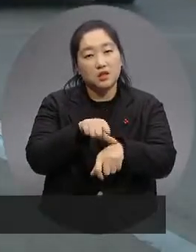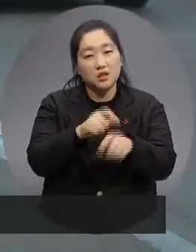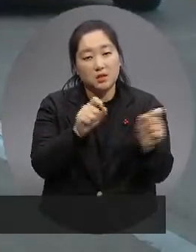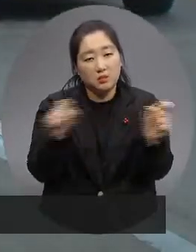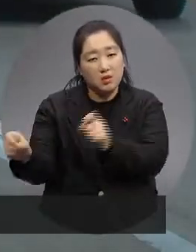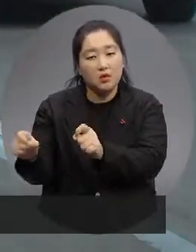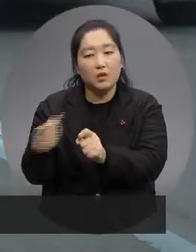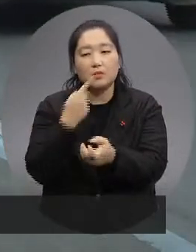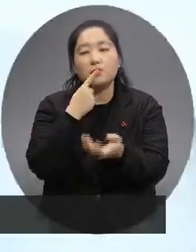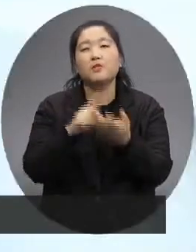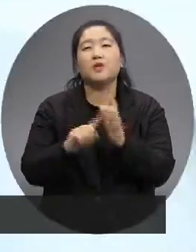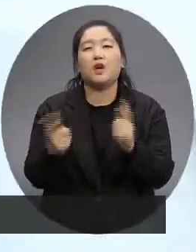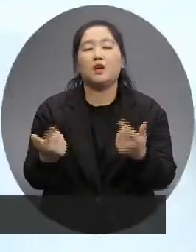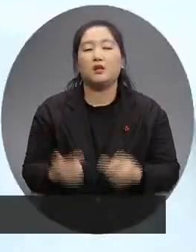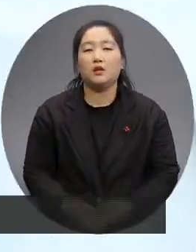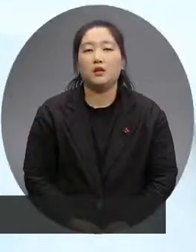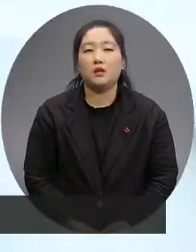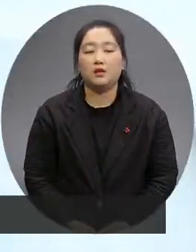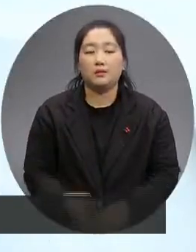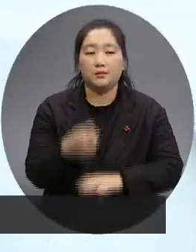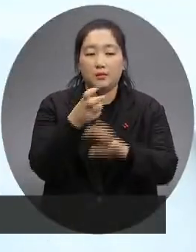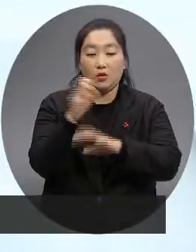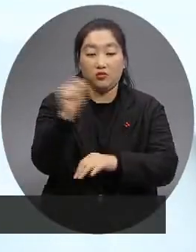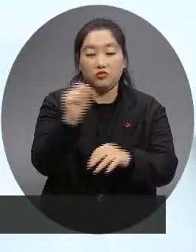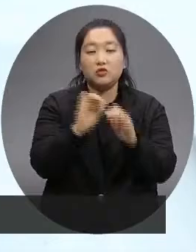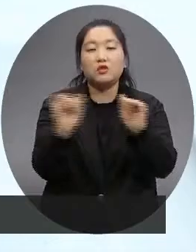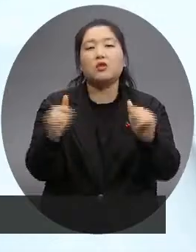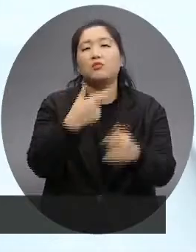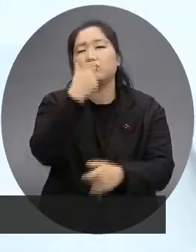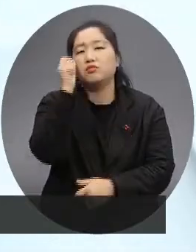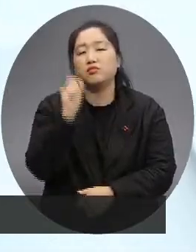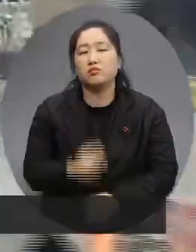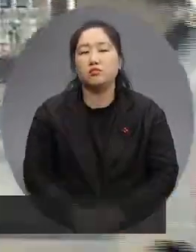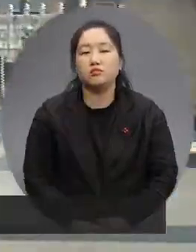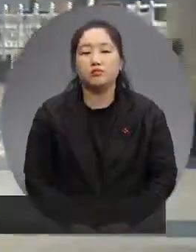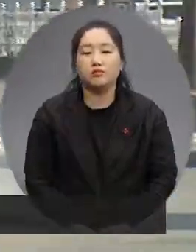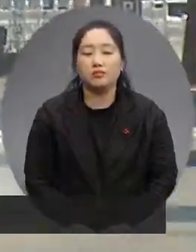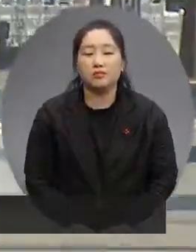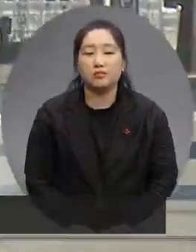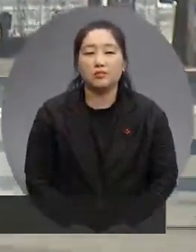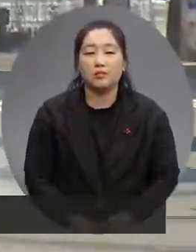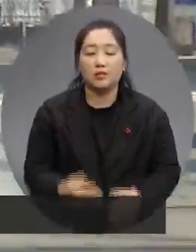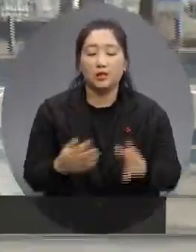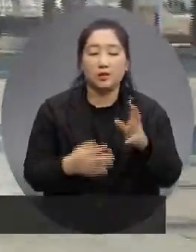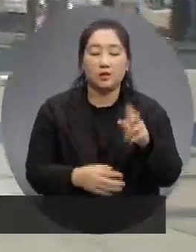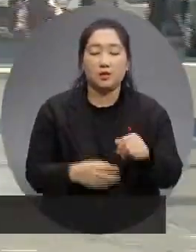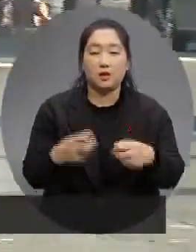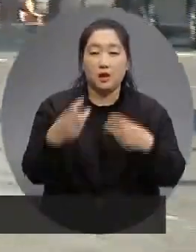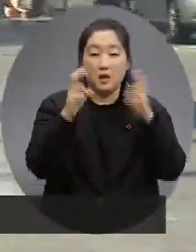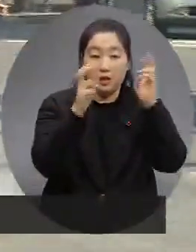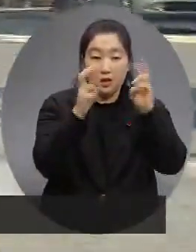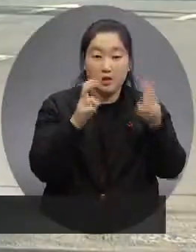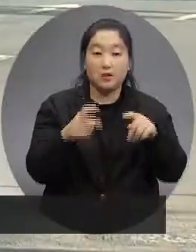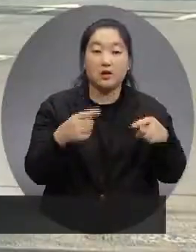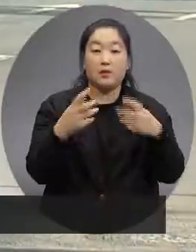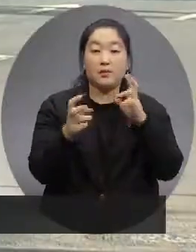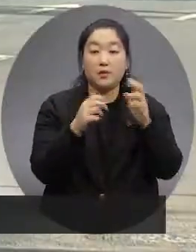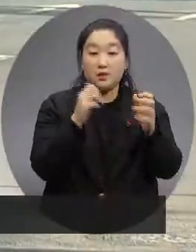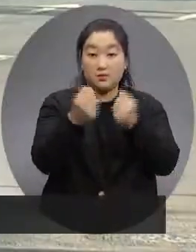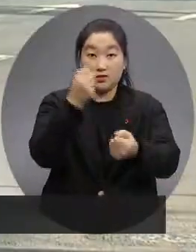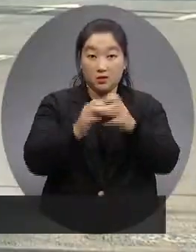문제가 아닙니다. 버스를 운전할 사람이 부족하기 때문입니다. 두 회사의 버스 기사는 모두